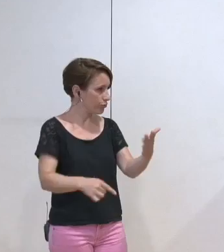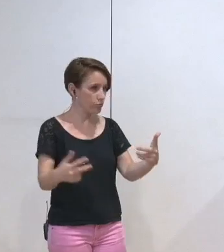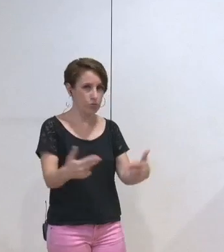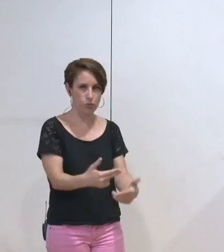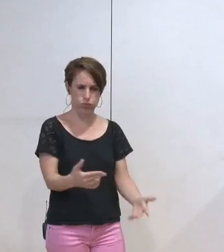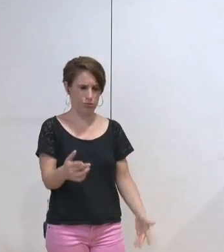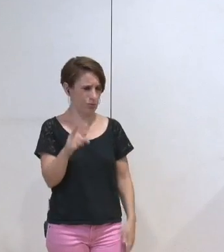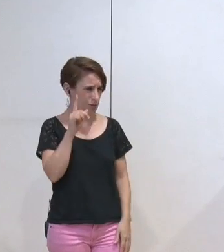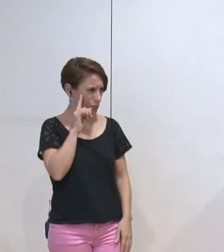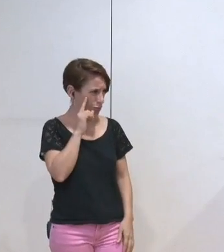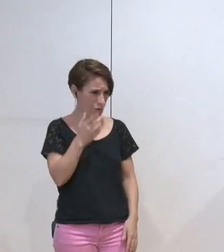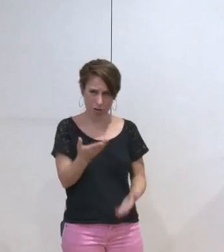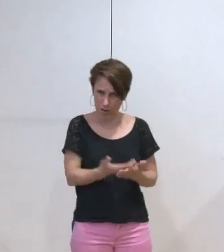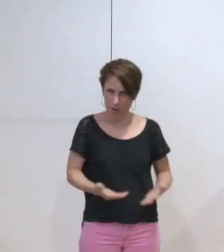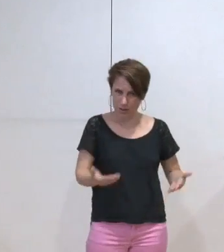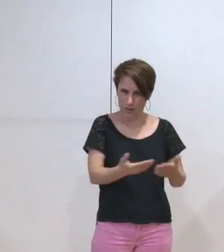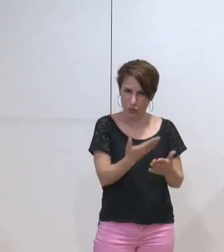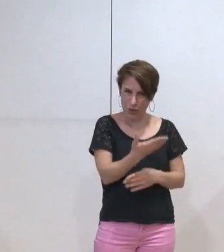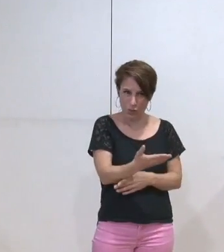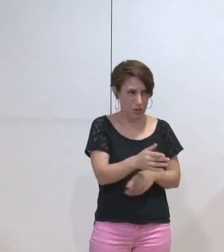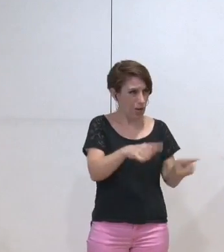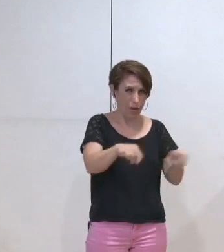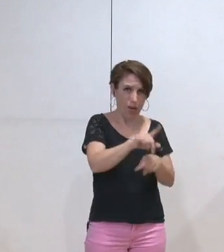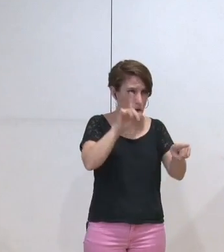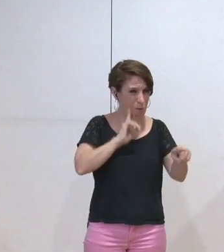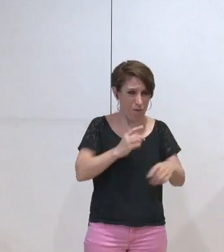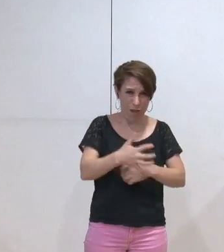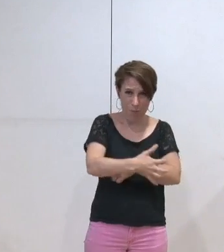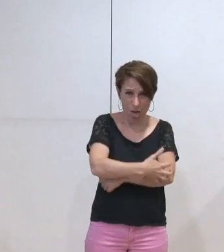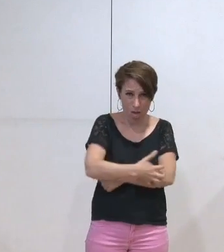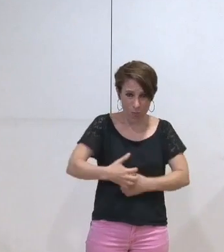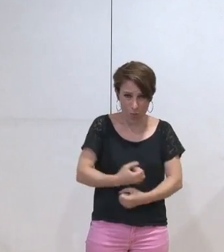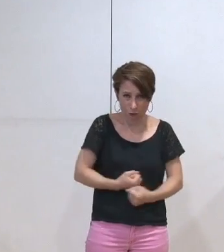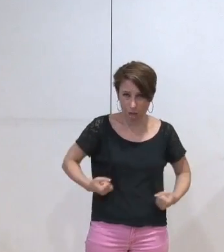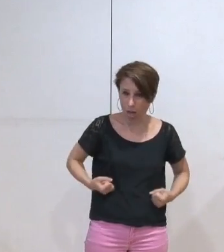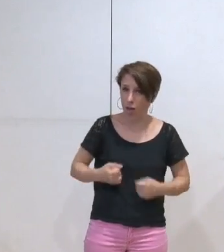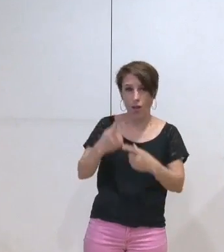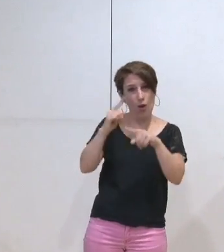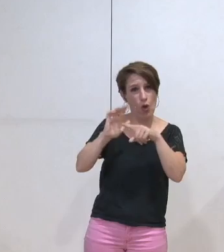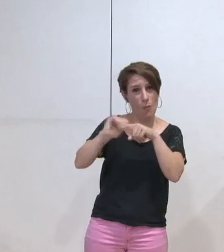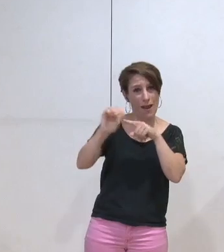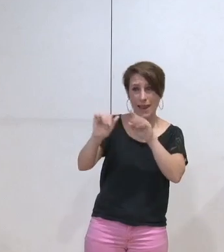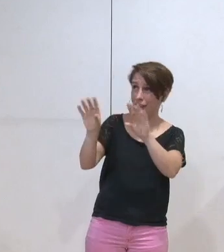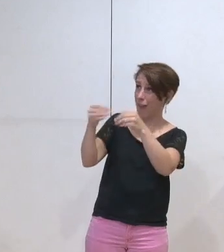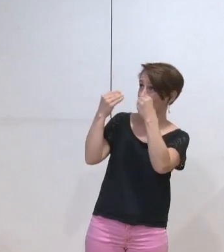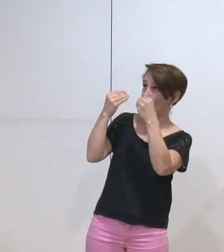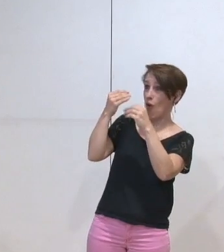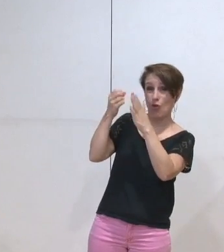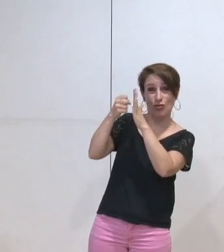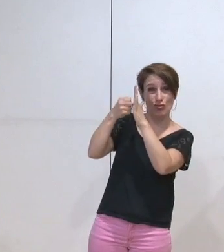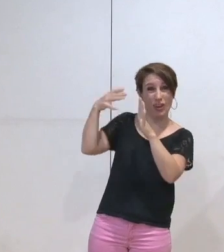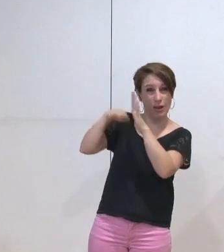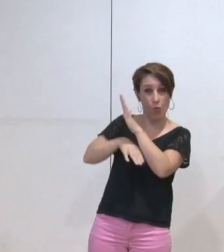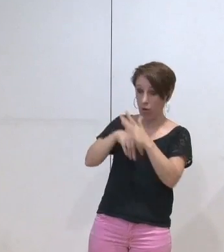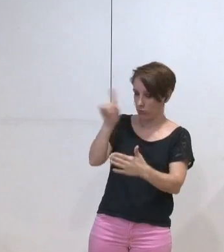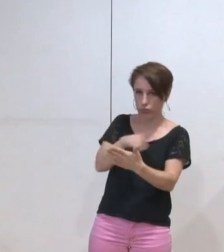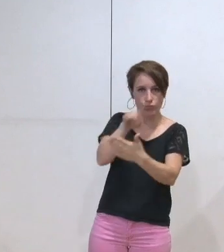femmes en situation de pauvreté personnellement ça ne me fait pas sourire et je trouve qu'il y a une grande contradiction entre ce qui est exprimé en terme de pétition de principe